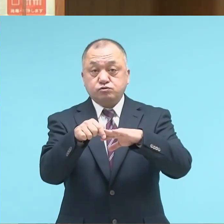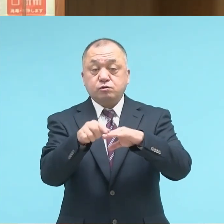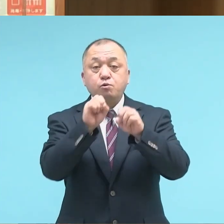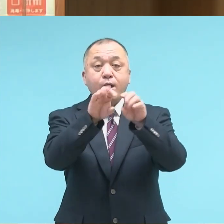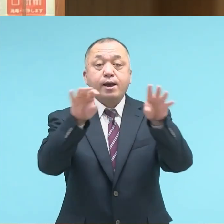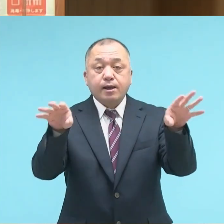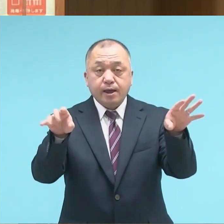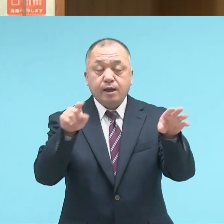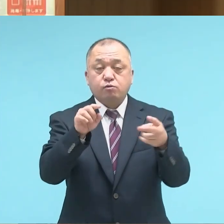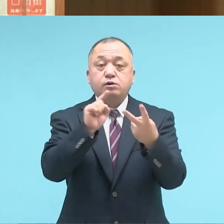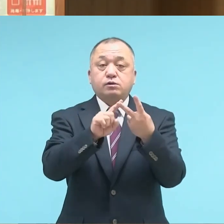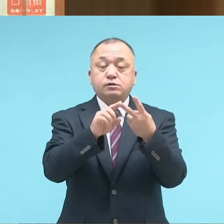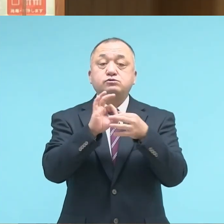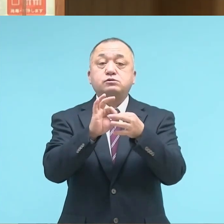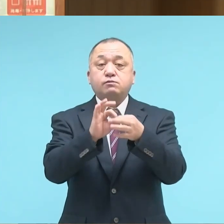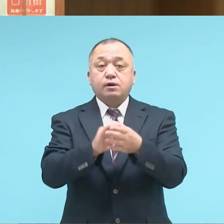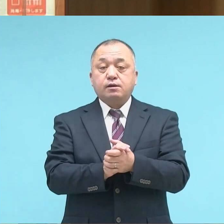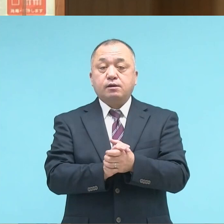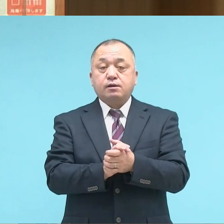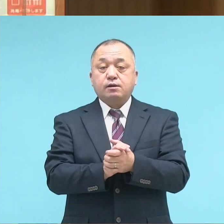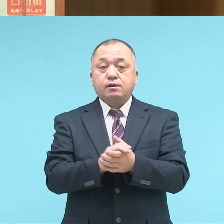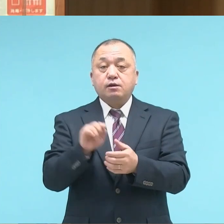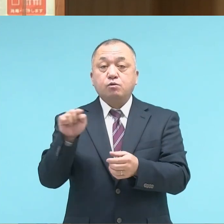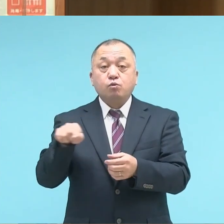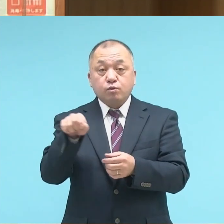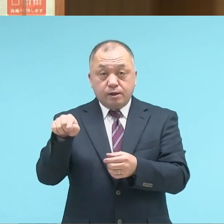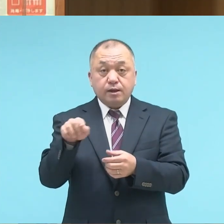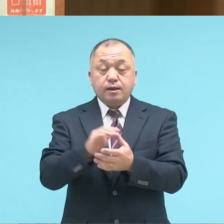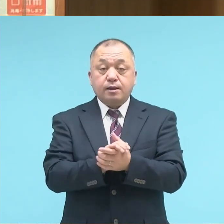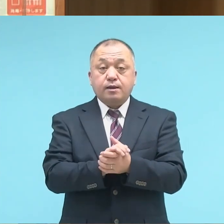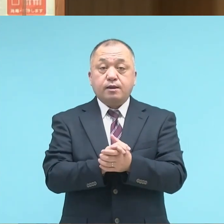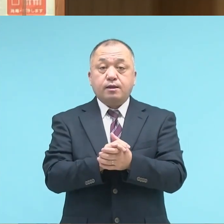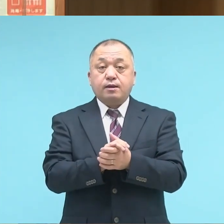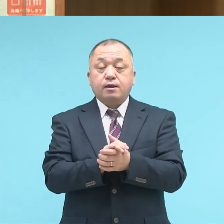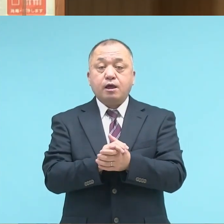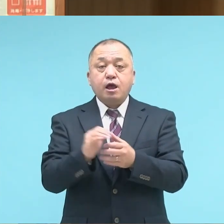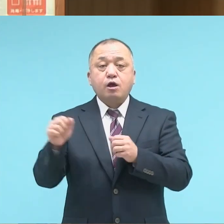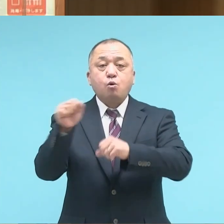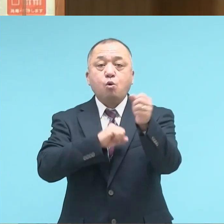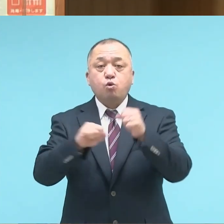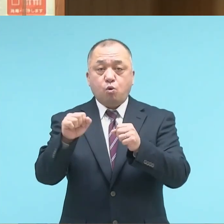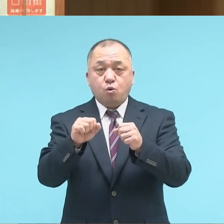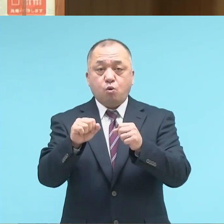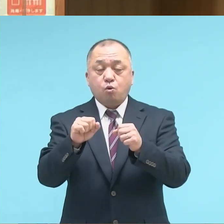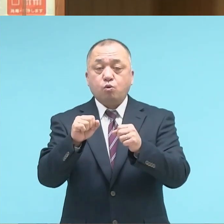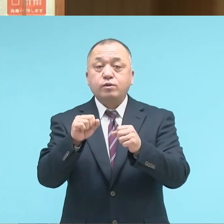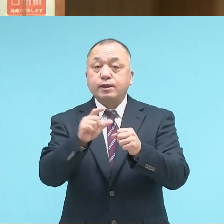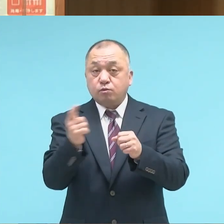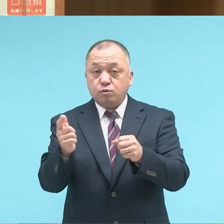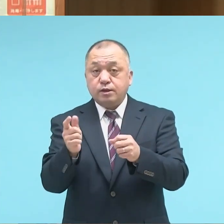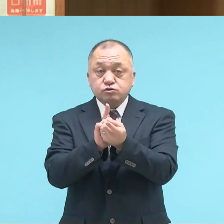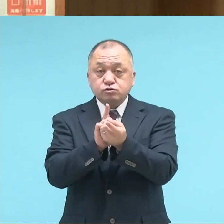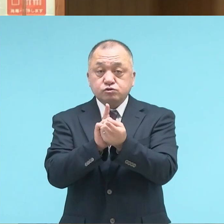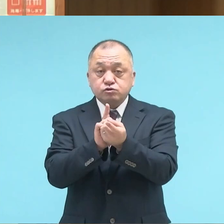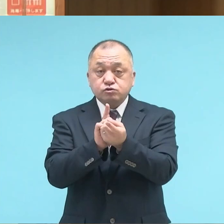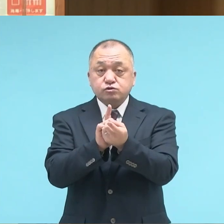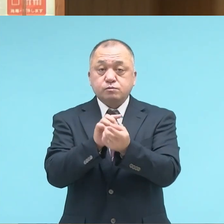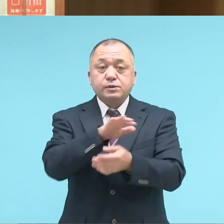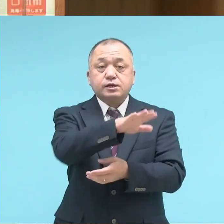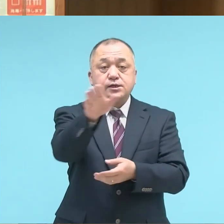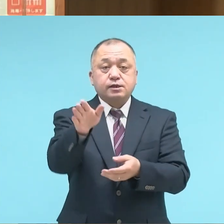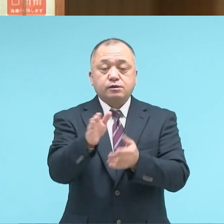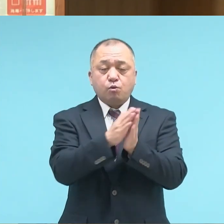ですね、この点については年末年始におけるそういった行動の需要などに対する皆さんに対